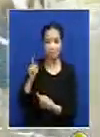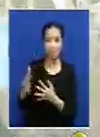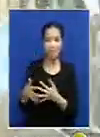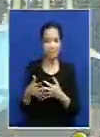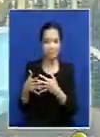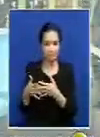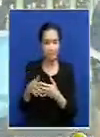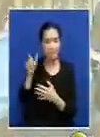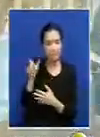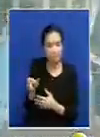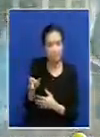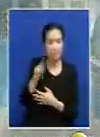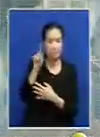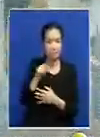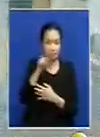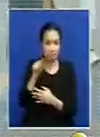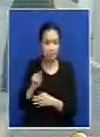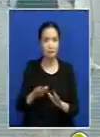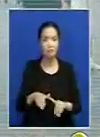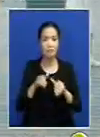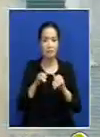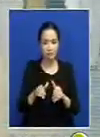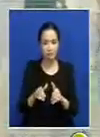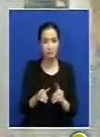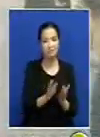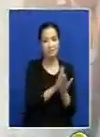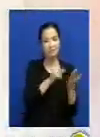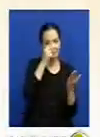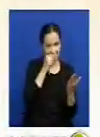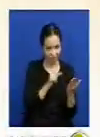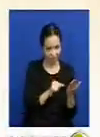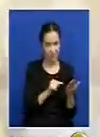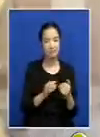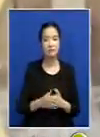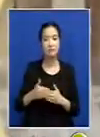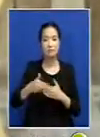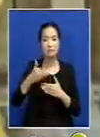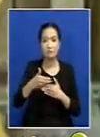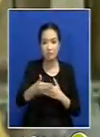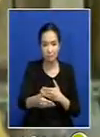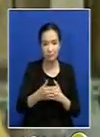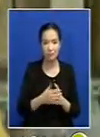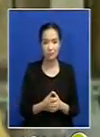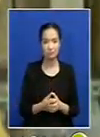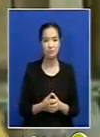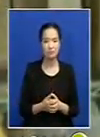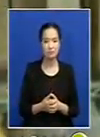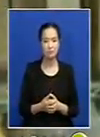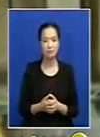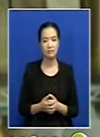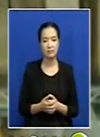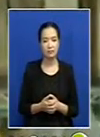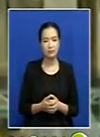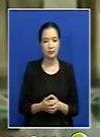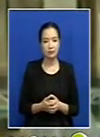ริกาอังกฤษออสเตรเลียและประเทศไทยอีกด้วยค่ะ So like what we inspired is you